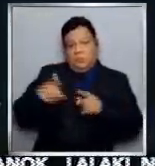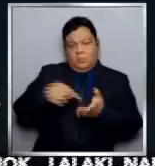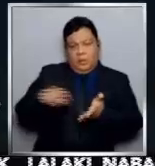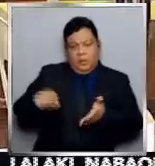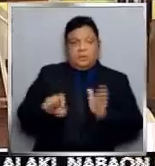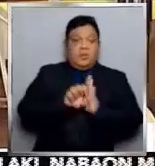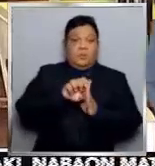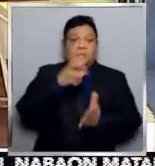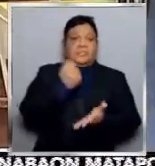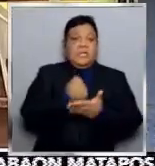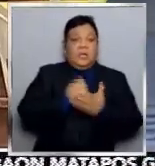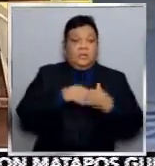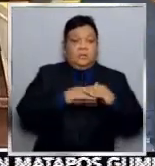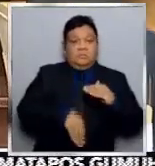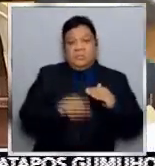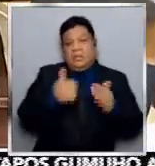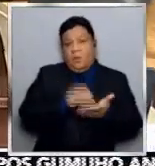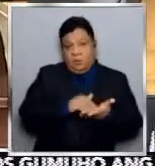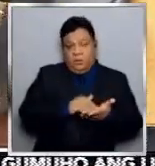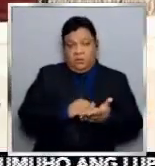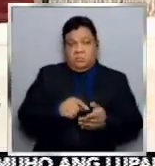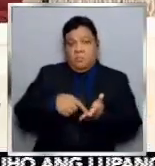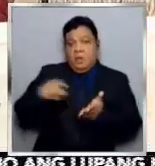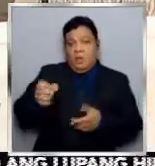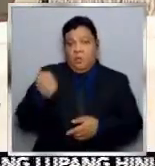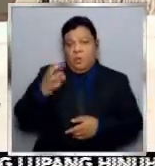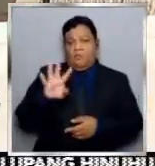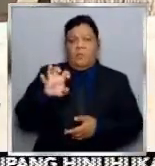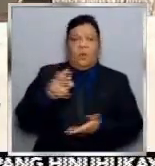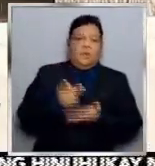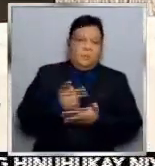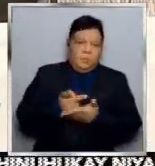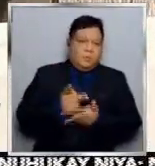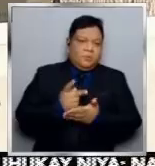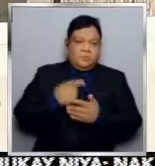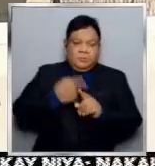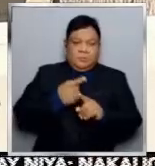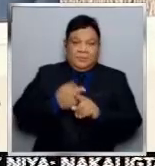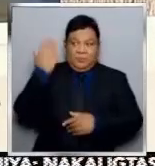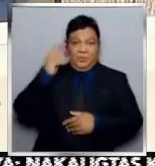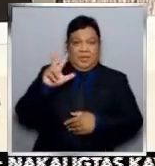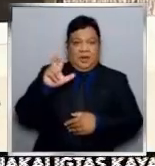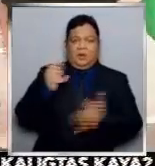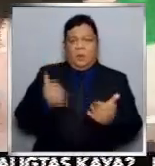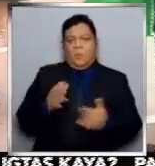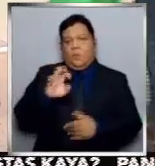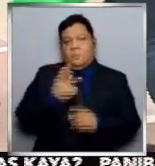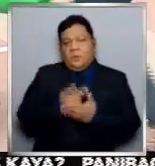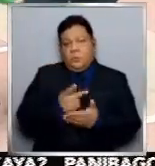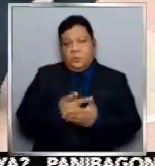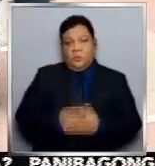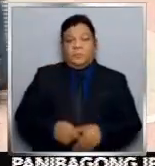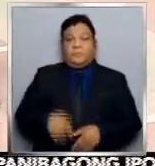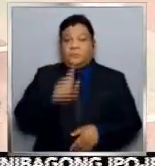kada buwan, magbabayad ng 400 pesos na contribution mula sa dating 300 pesos. Ang 100 pesos na dapat